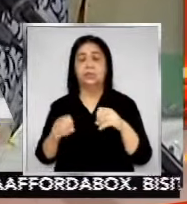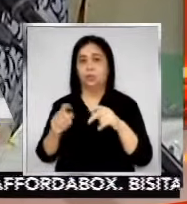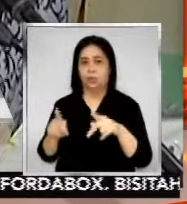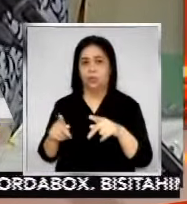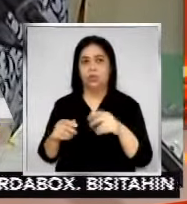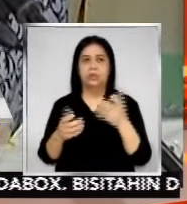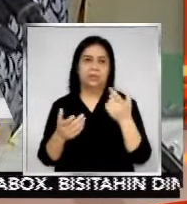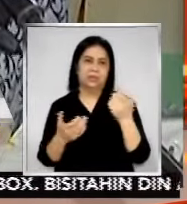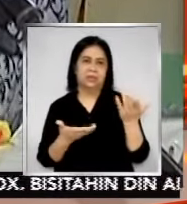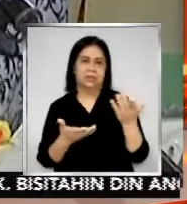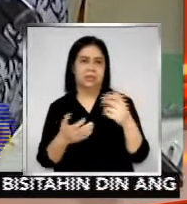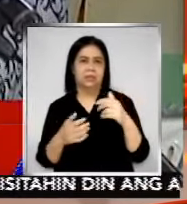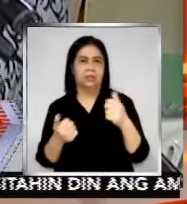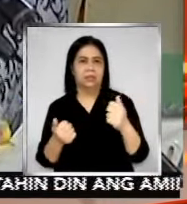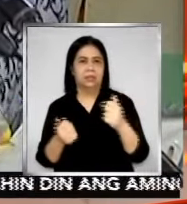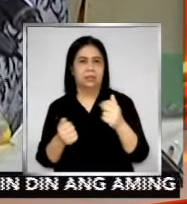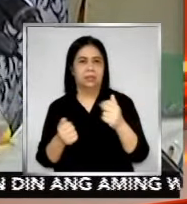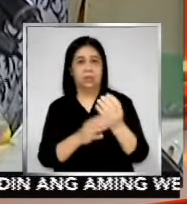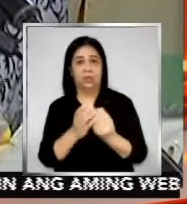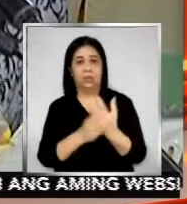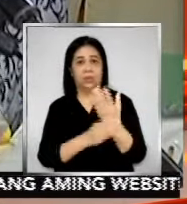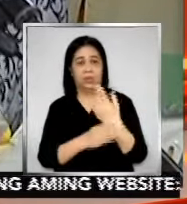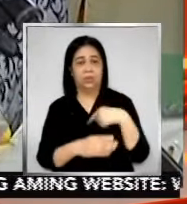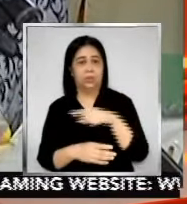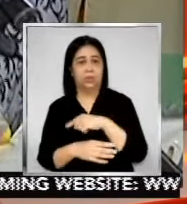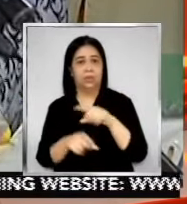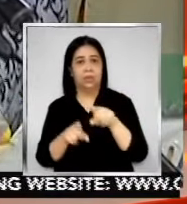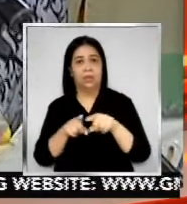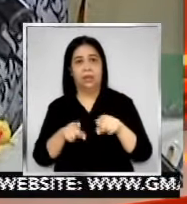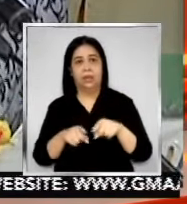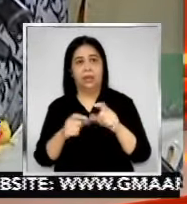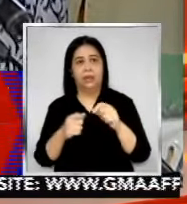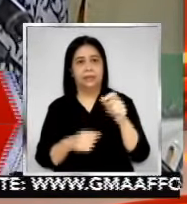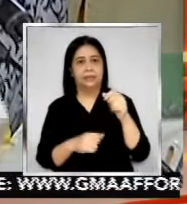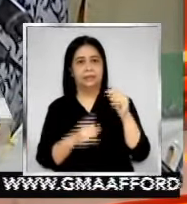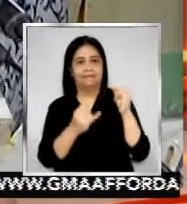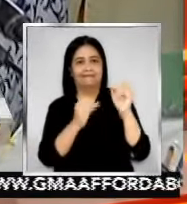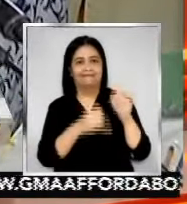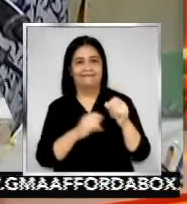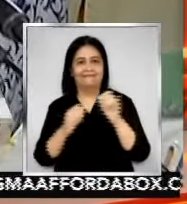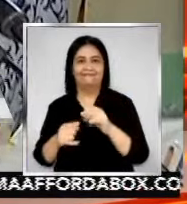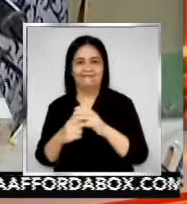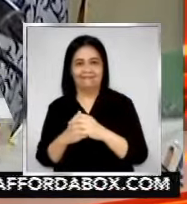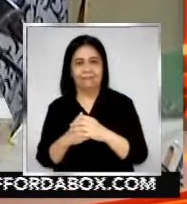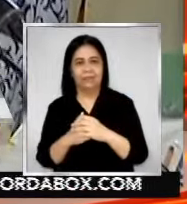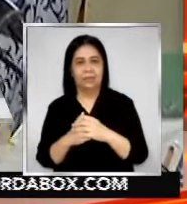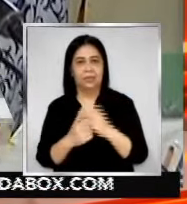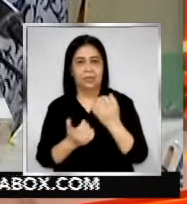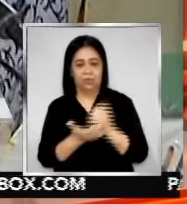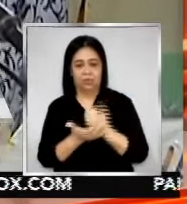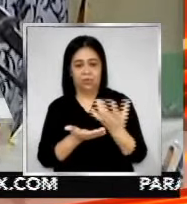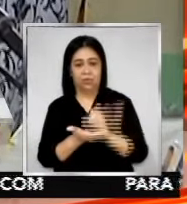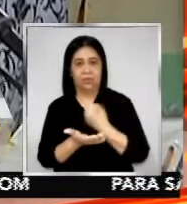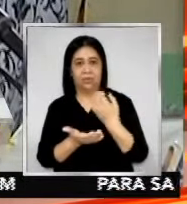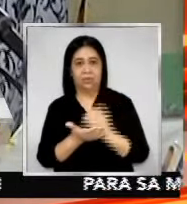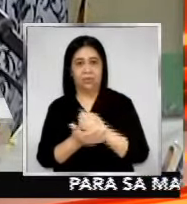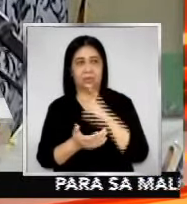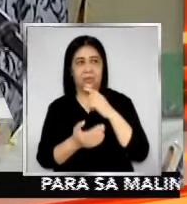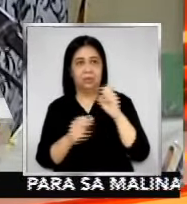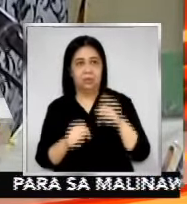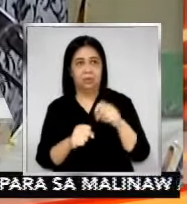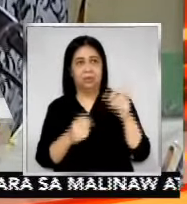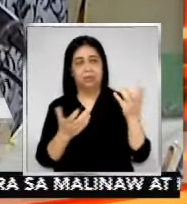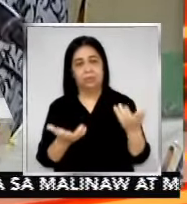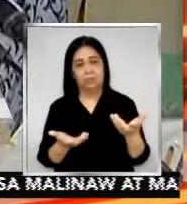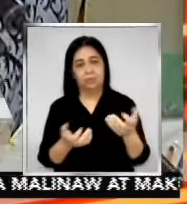sa career growth sa amin bilang mga individuals, yung kikitain namin na which is pwedeng makapag-raise